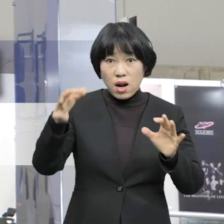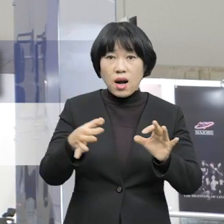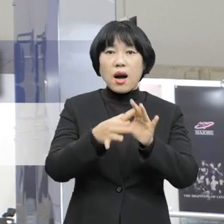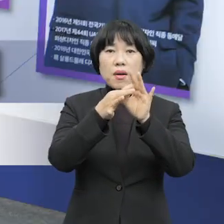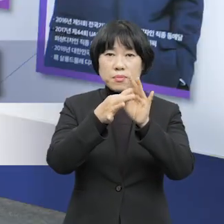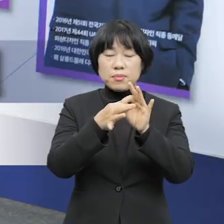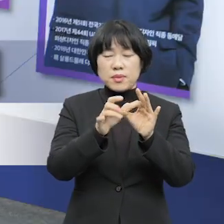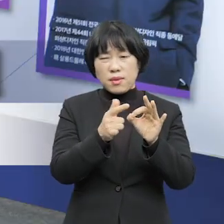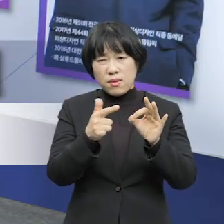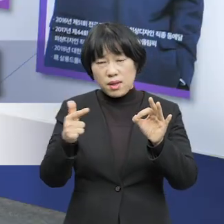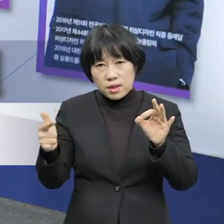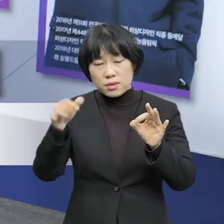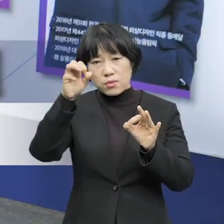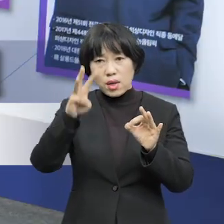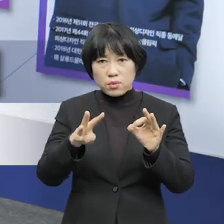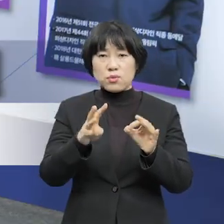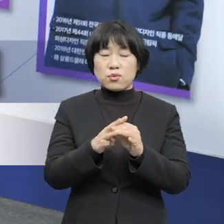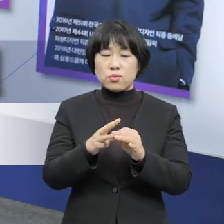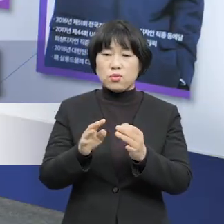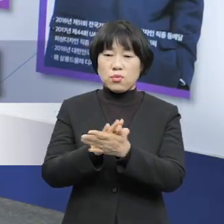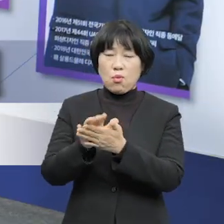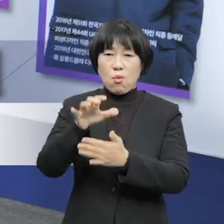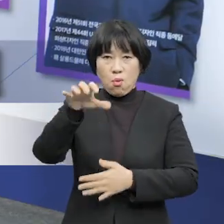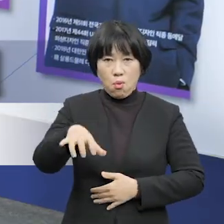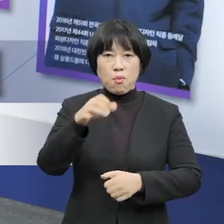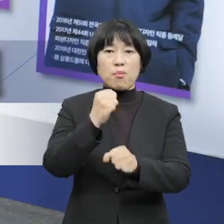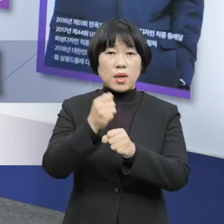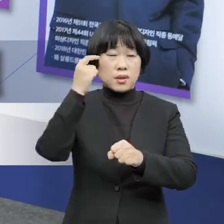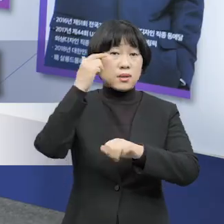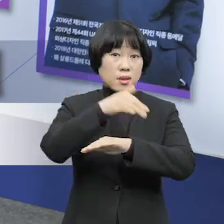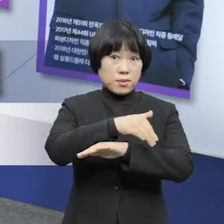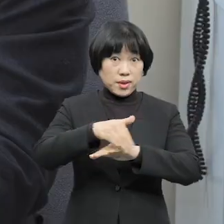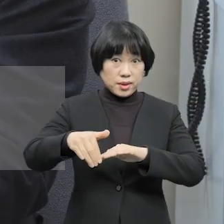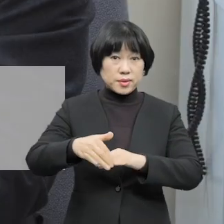등을 결합해 광주 캐릭터랜드를 조성할 계획입니다.